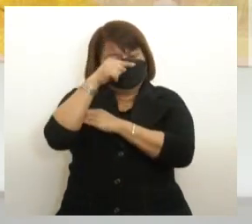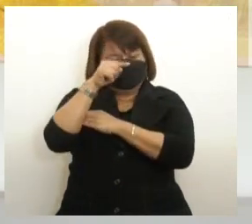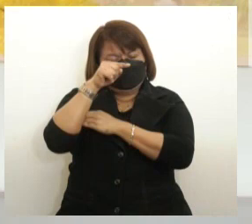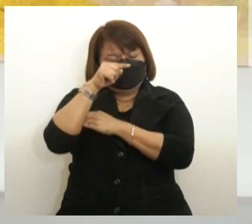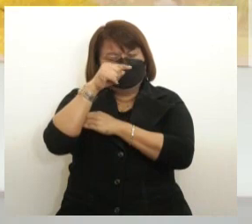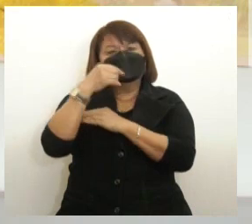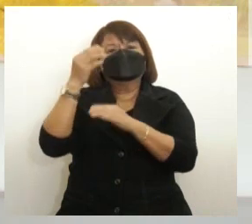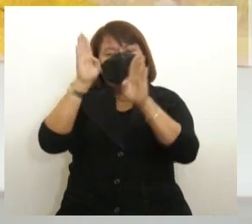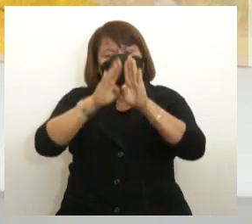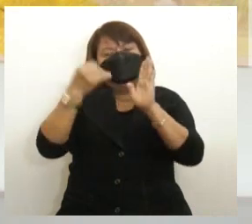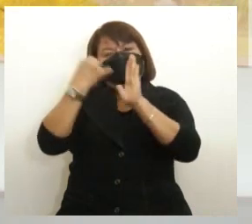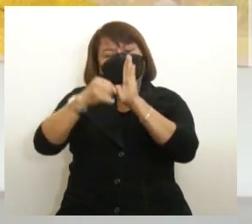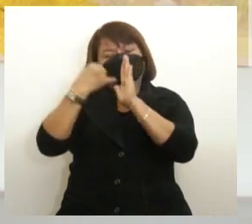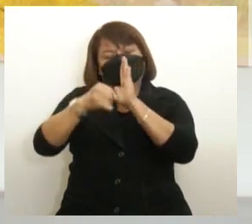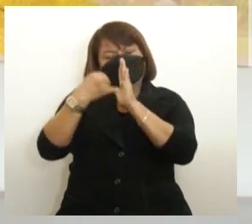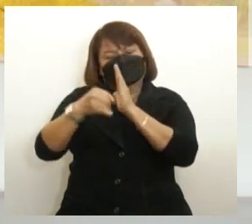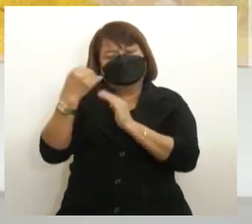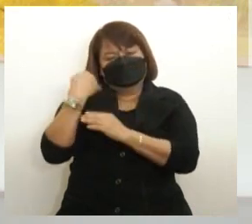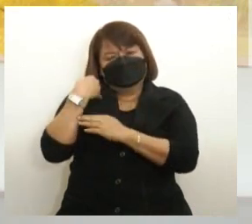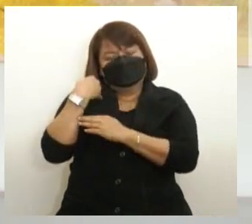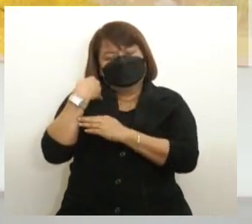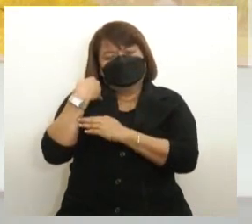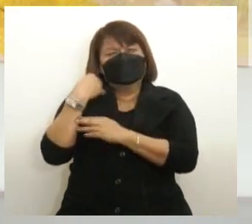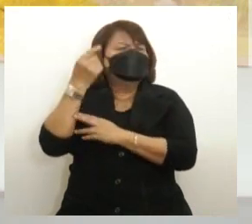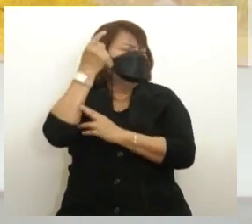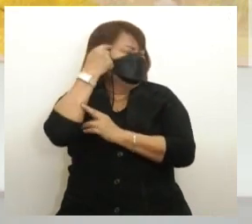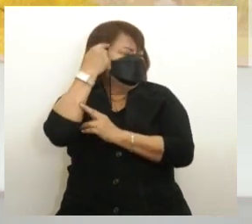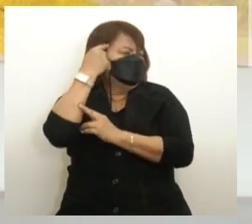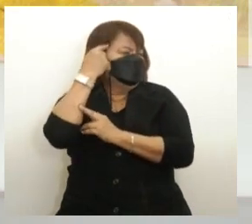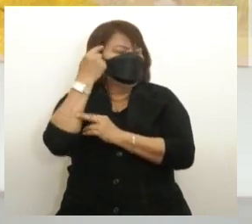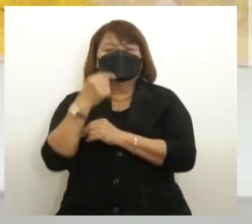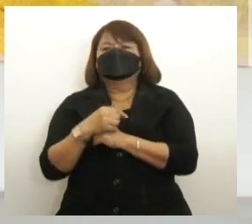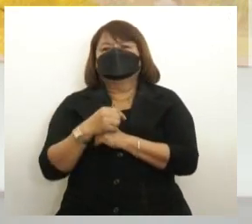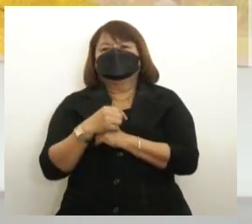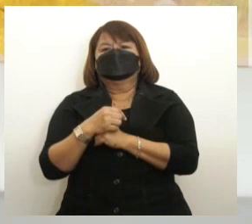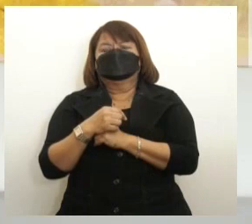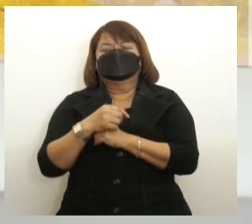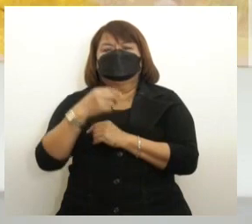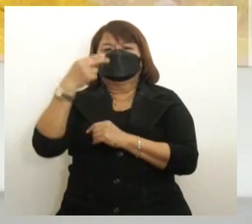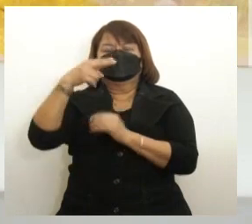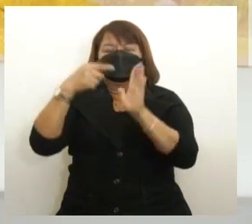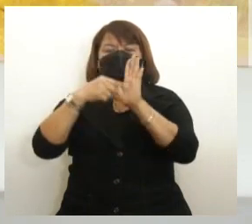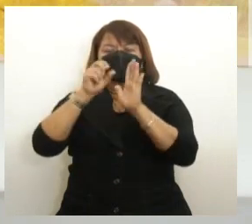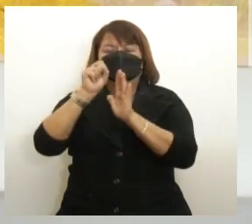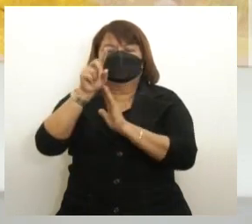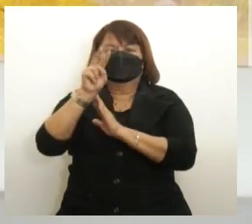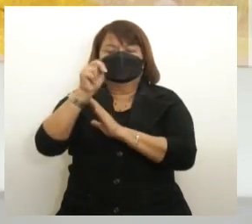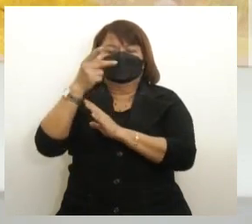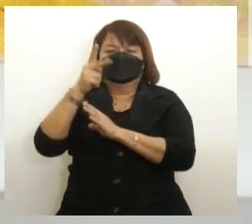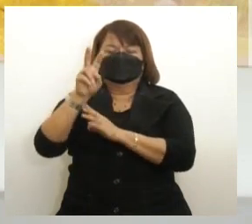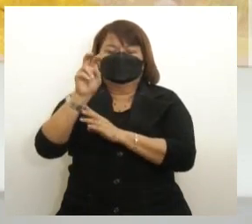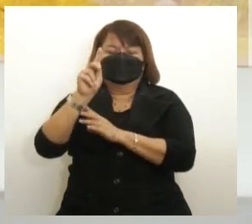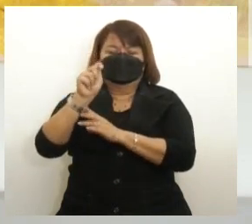กต้องในหลายๆอย่างคำว่าทัศนคติเนี่ยนะครับผมอยากจะนำเรียนว่าหลายคนยังไม่เข้าใจว่าทัศนค